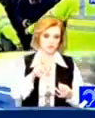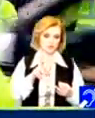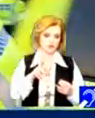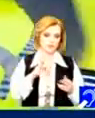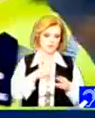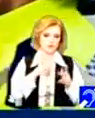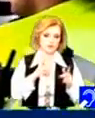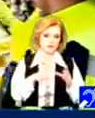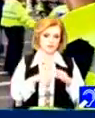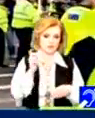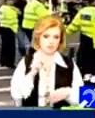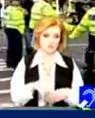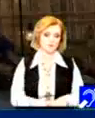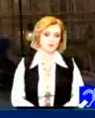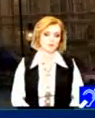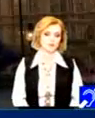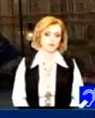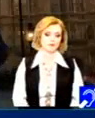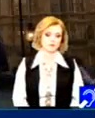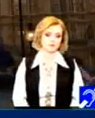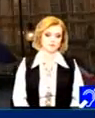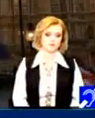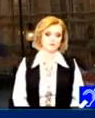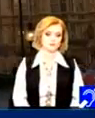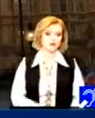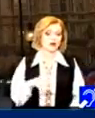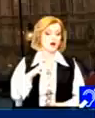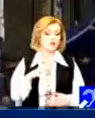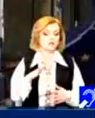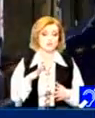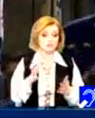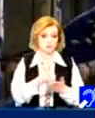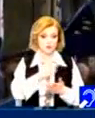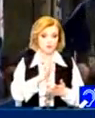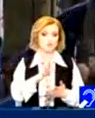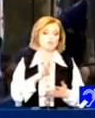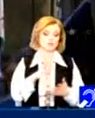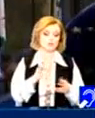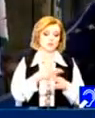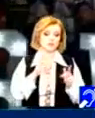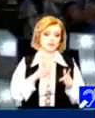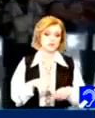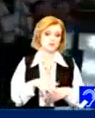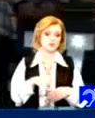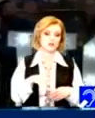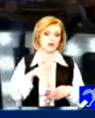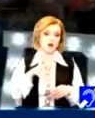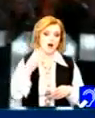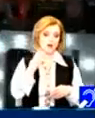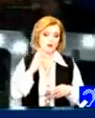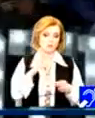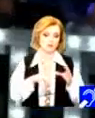putea avea loc mâine. În cazul în care acordul trece, Marea Britanie iese din UE pe 22 mai. Fără un acord, divorțul este programat pentru data